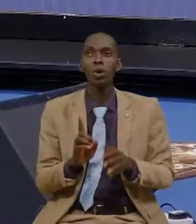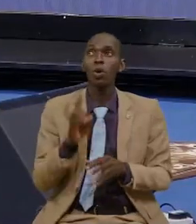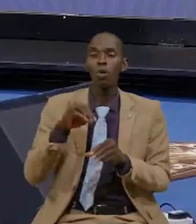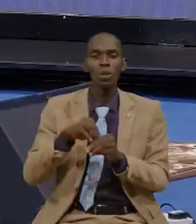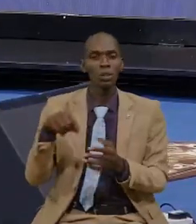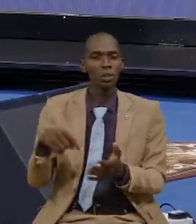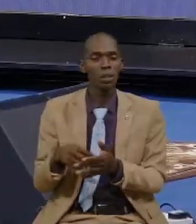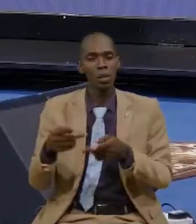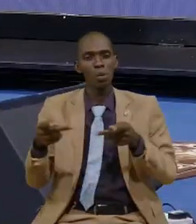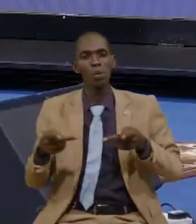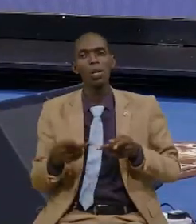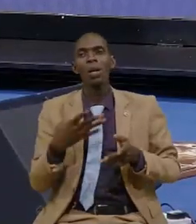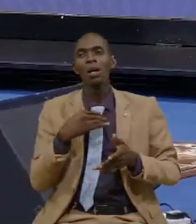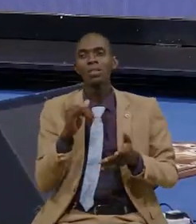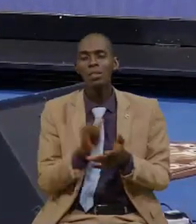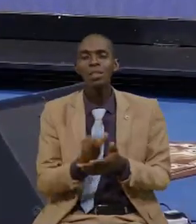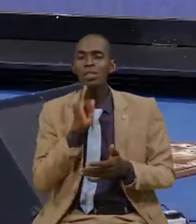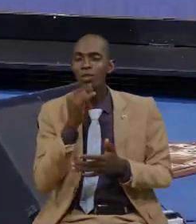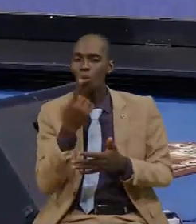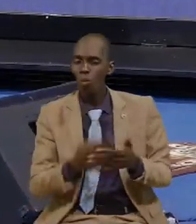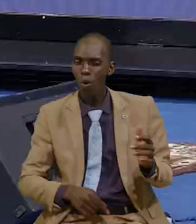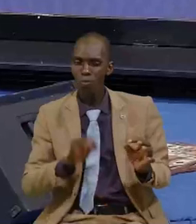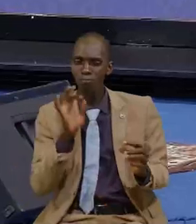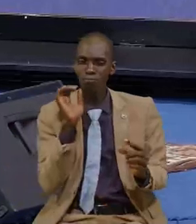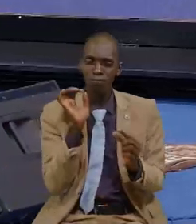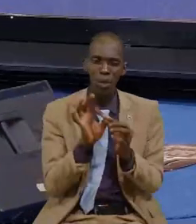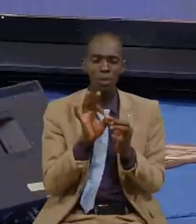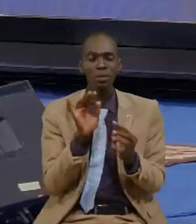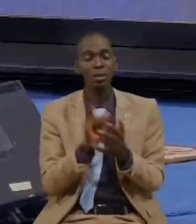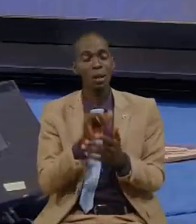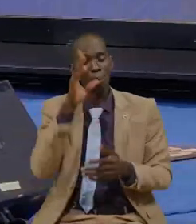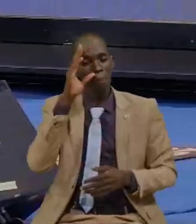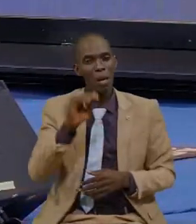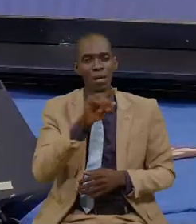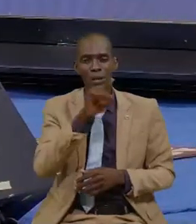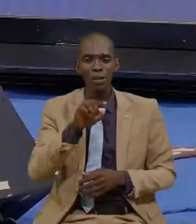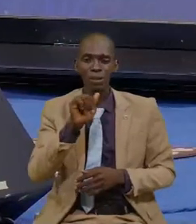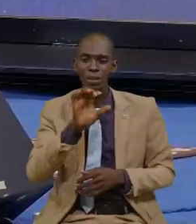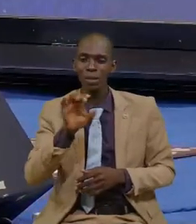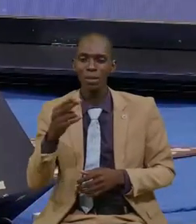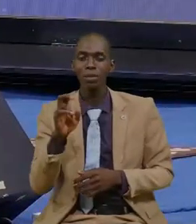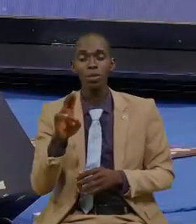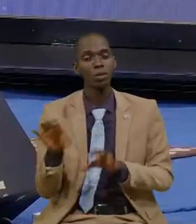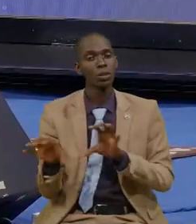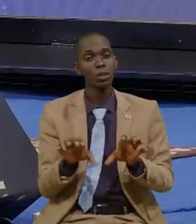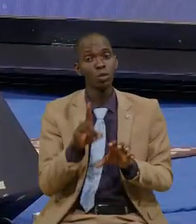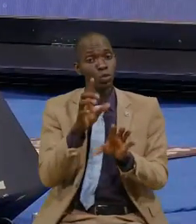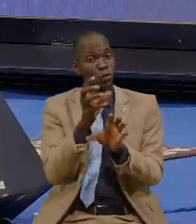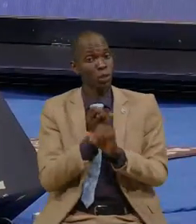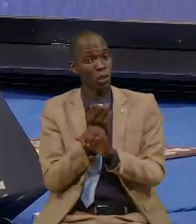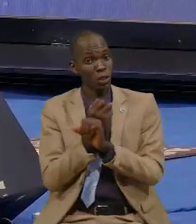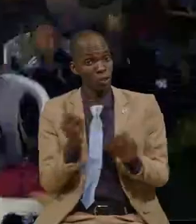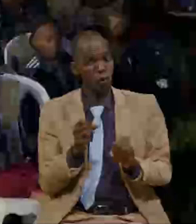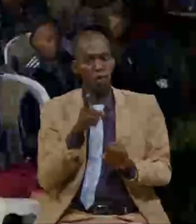ce lieu-là. C'est pourquoi vous êtes arrivé. Exactement, c'est ce que Zaché a fait. Il est venu, il a reçu le salut. Vous